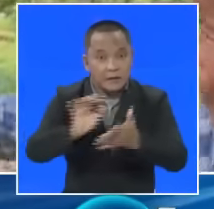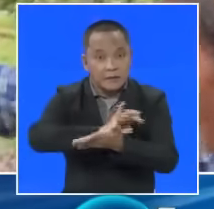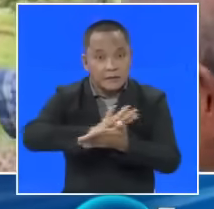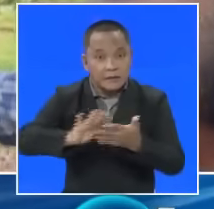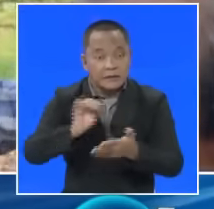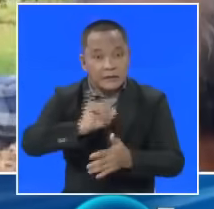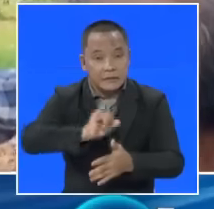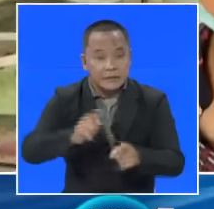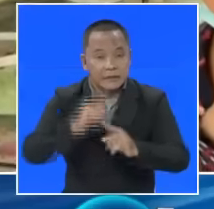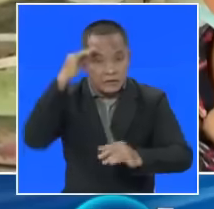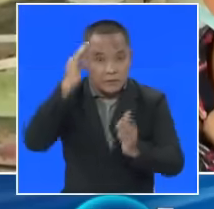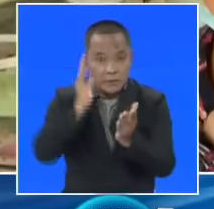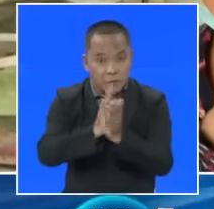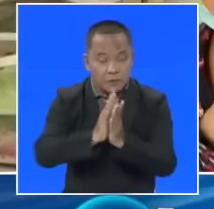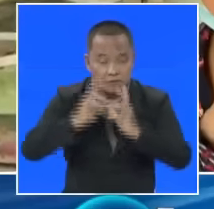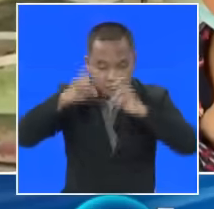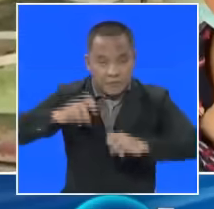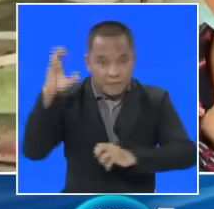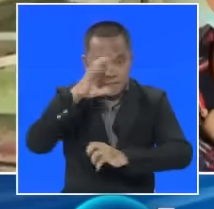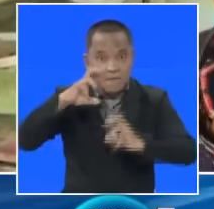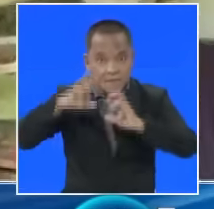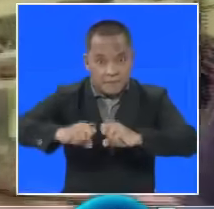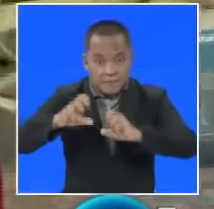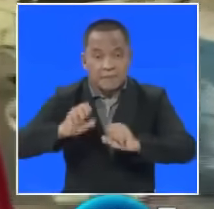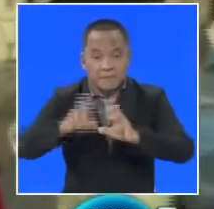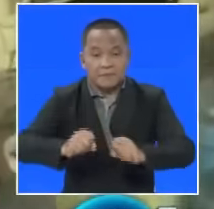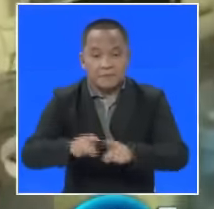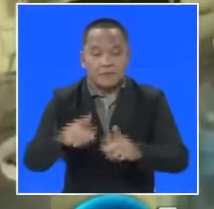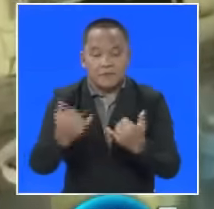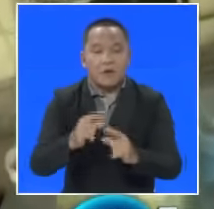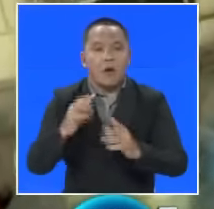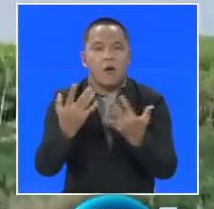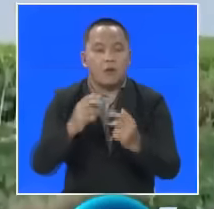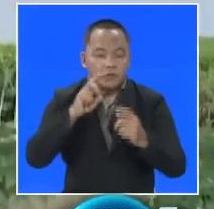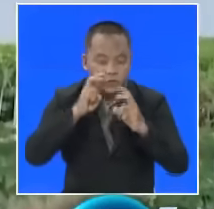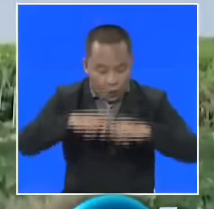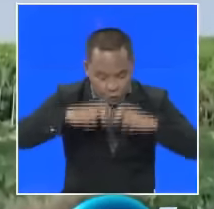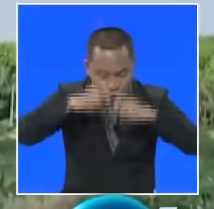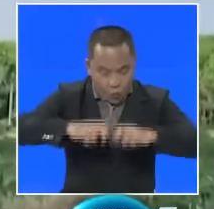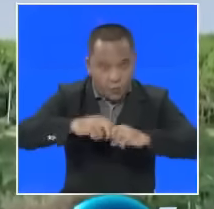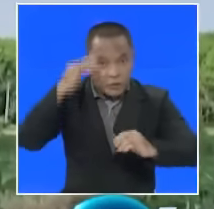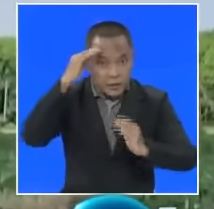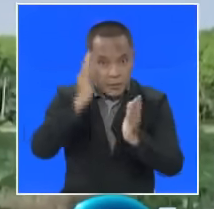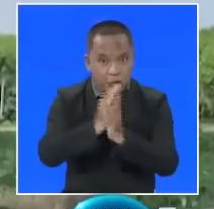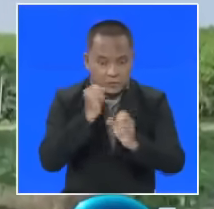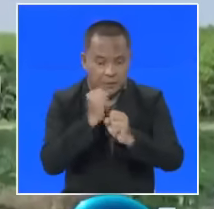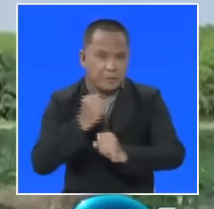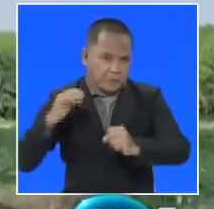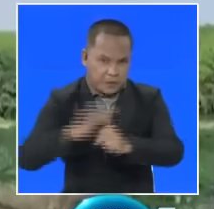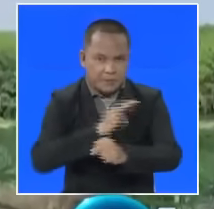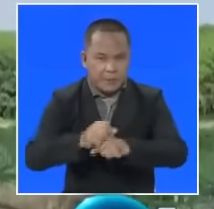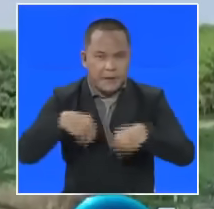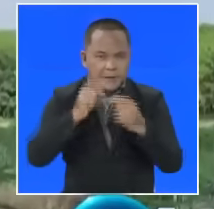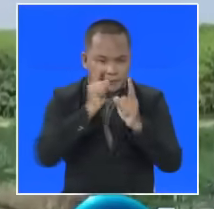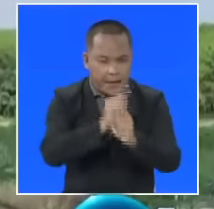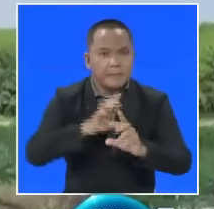ำรวจชุดสืบสวนสภ.บ้านค่ายกำลังเร่งติดตามตัวผู้ก่อเหตุค่ะคดีนี้อยู่ระหว่างสืบสวนนะคะตำรวจจะทำงานอย่างเต็มที่เพื่อ